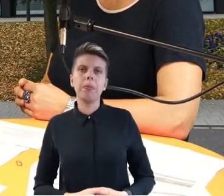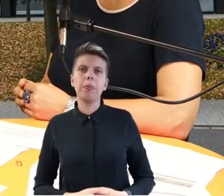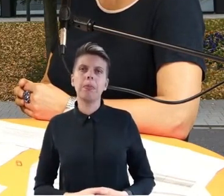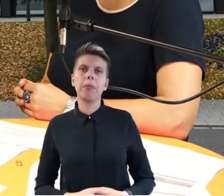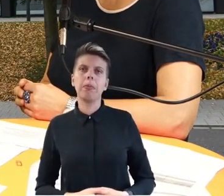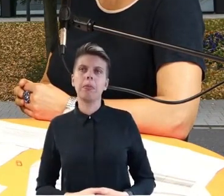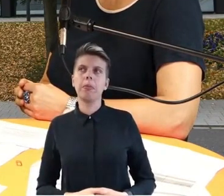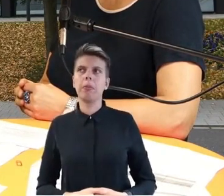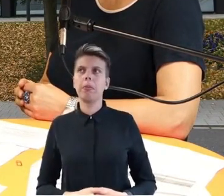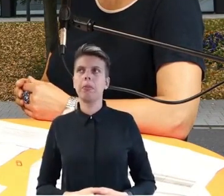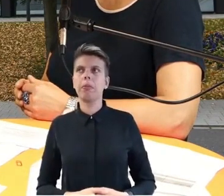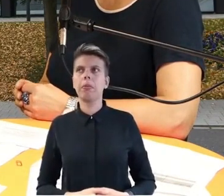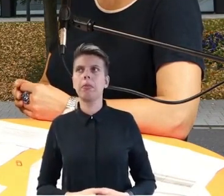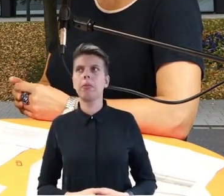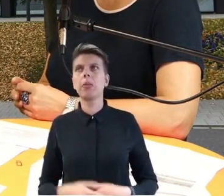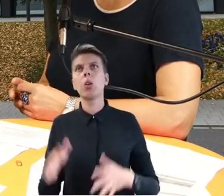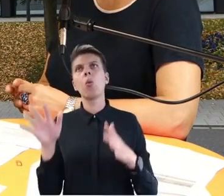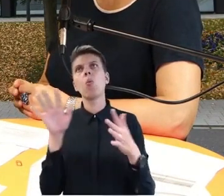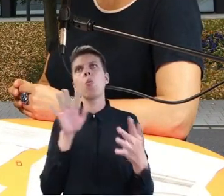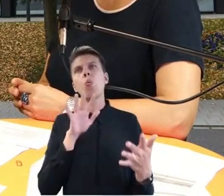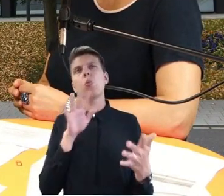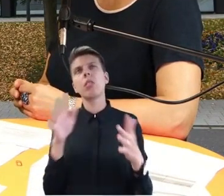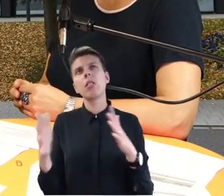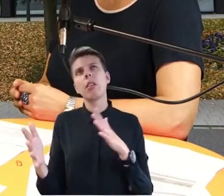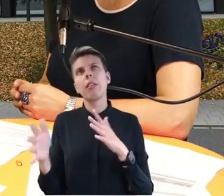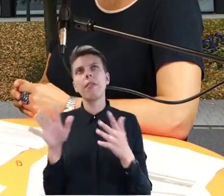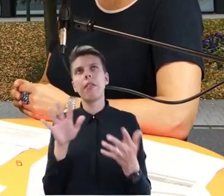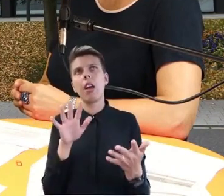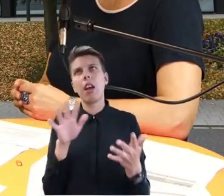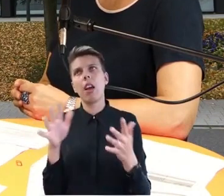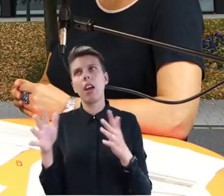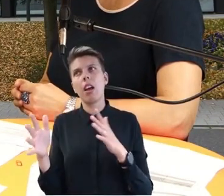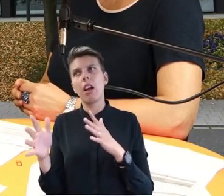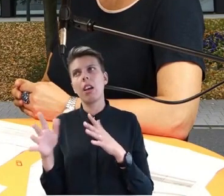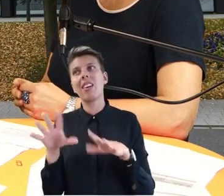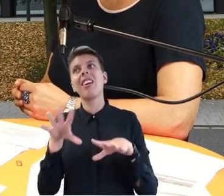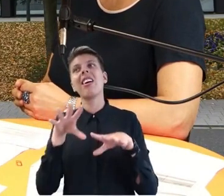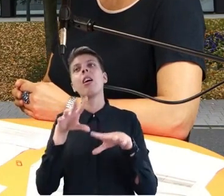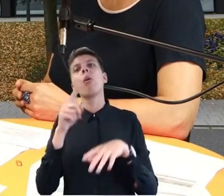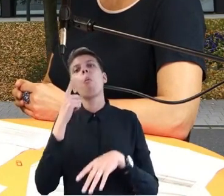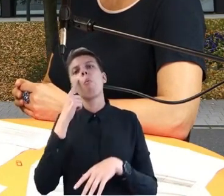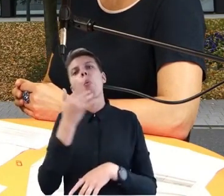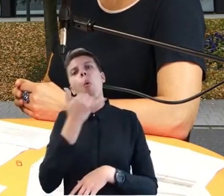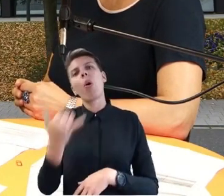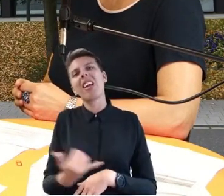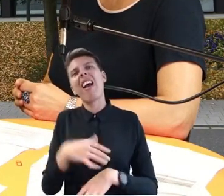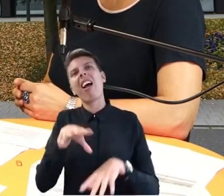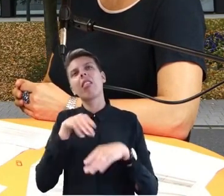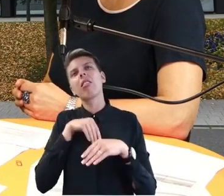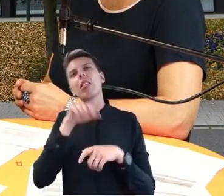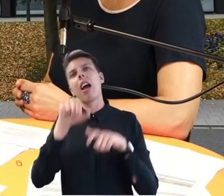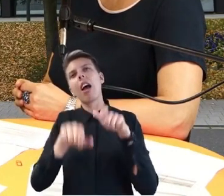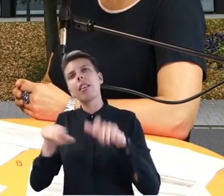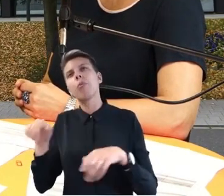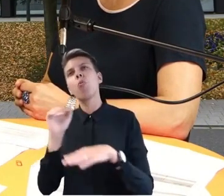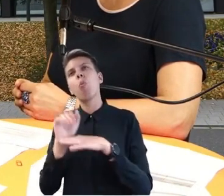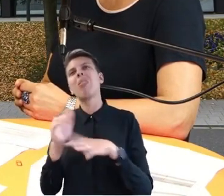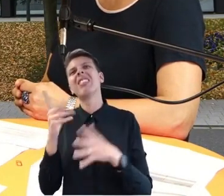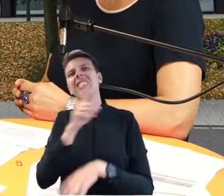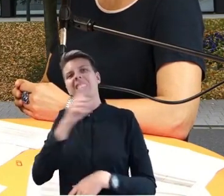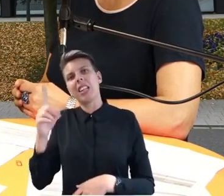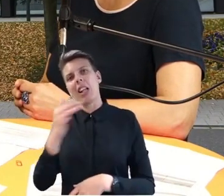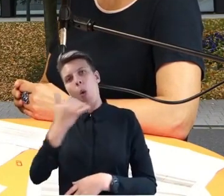ungefähr bis zu 10.000 teilnehmende pro jahr sind auch schon eine große